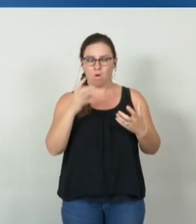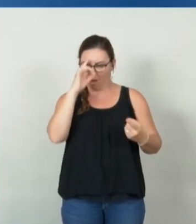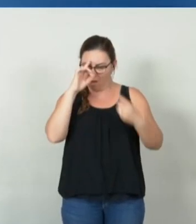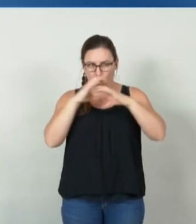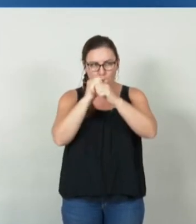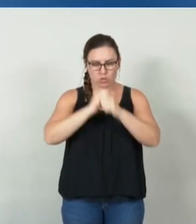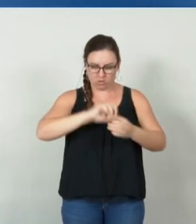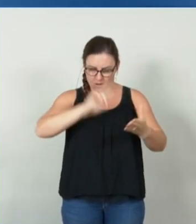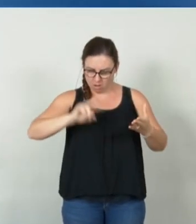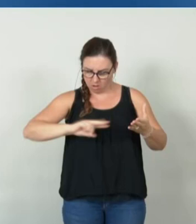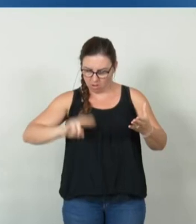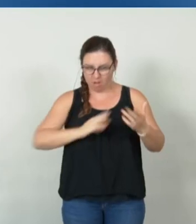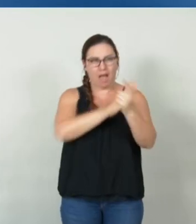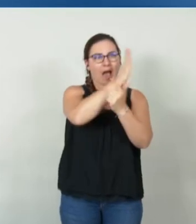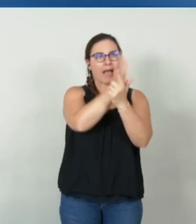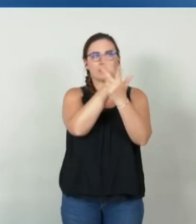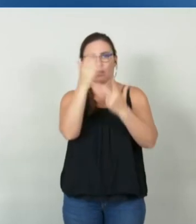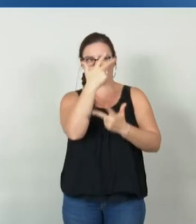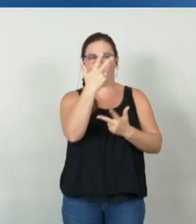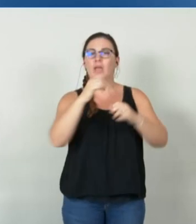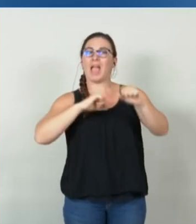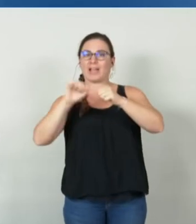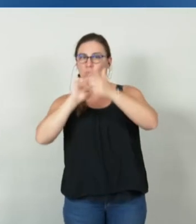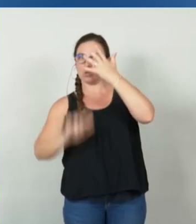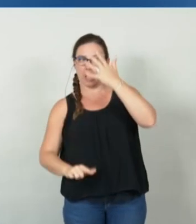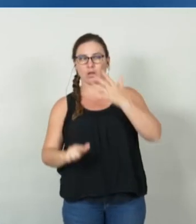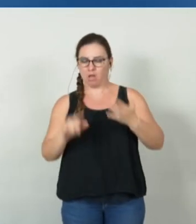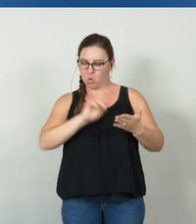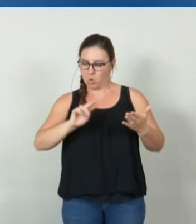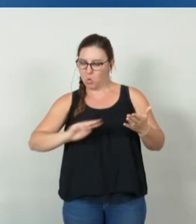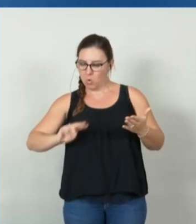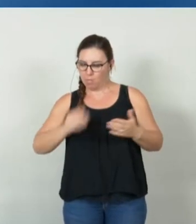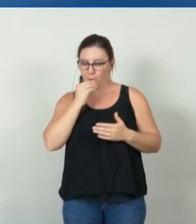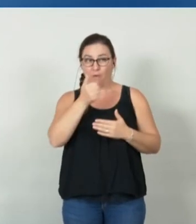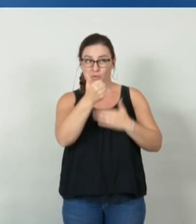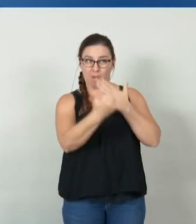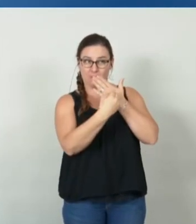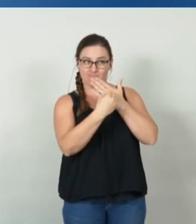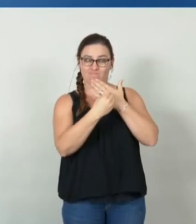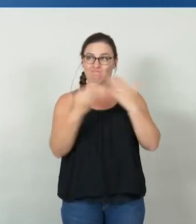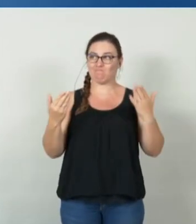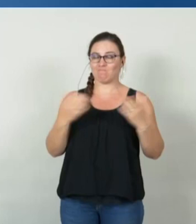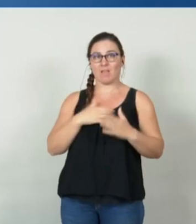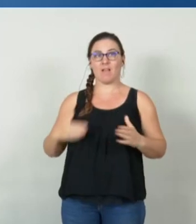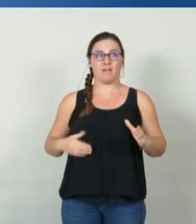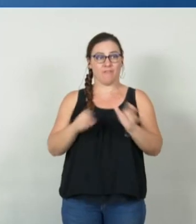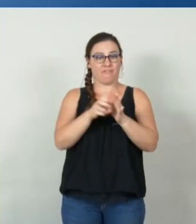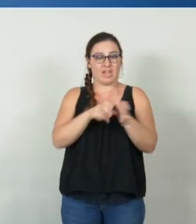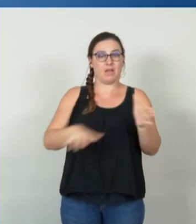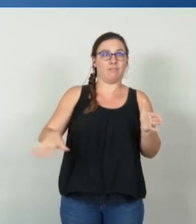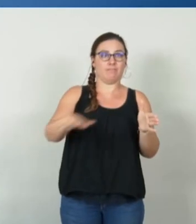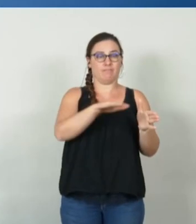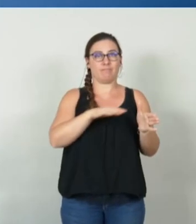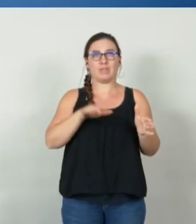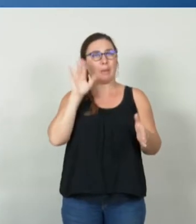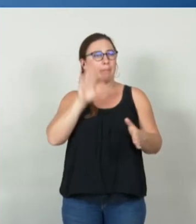prioritaires et vos cinq principales actions comme vous le faites justement remarquer notre ville de Grenoble a toujours été une ville où